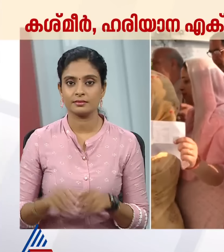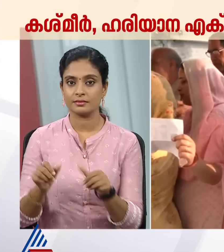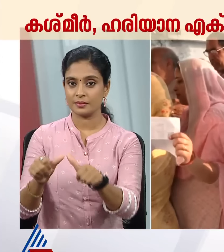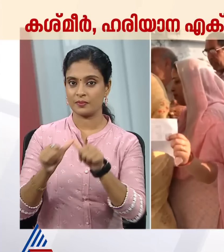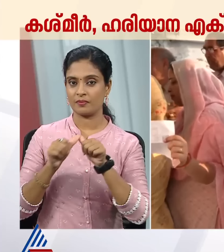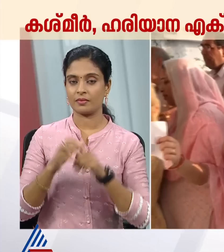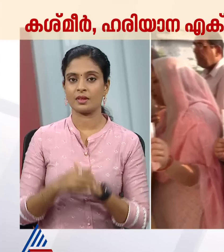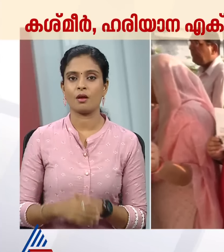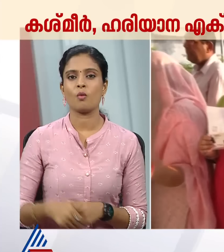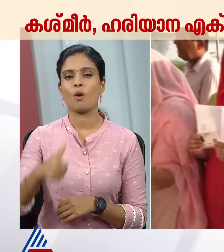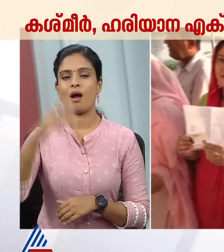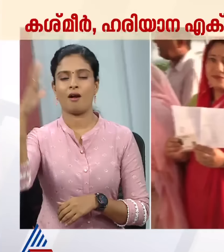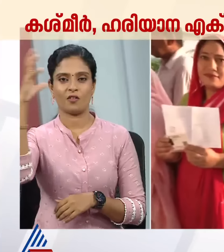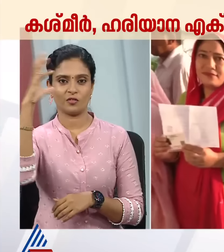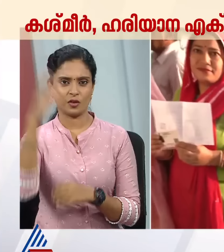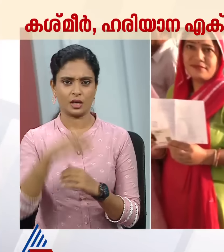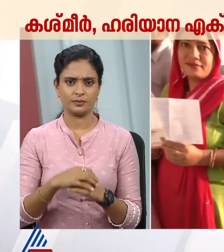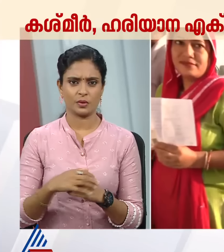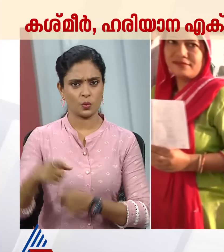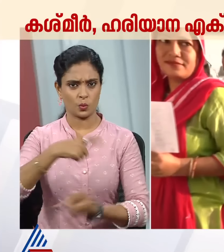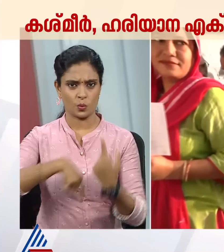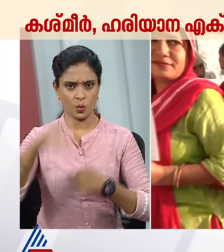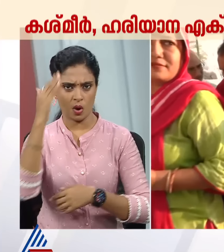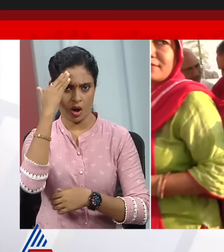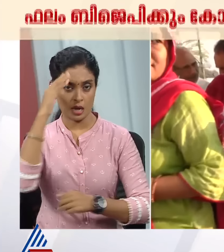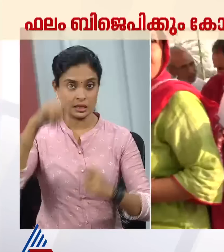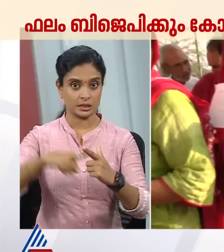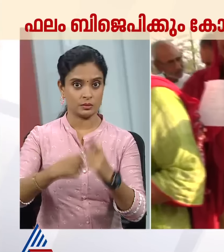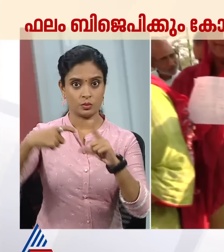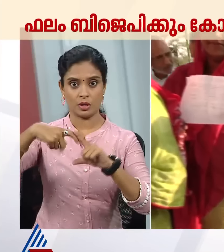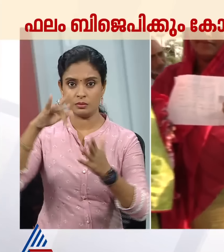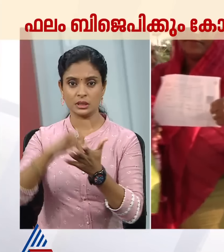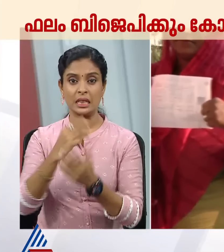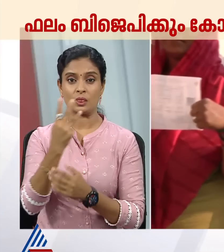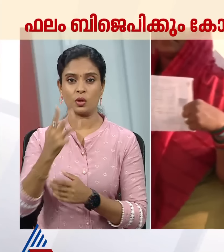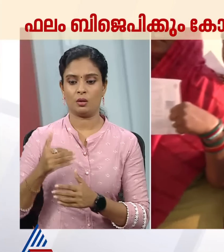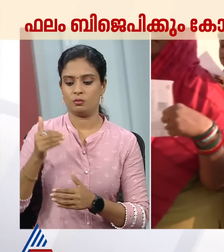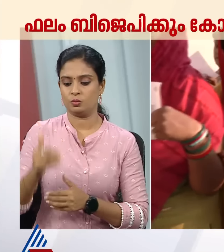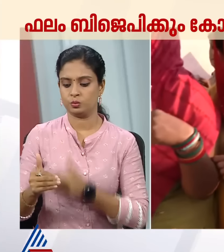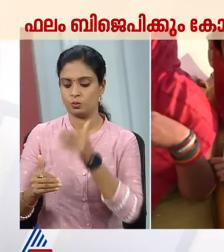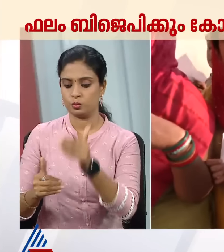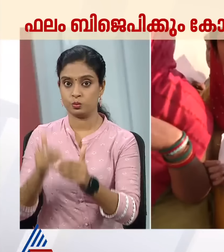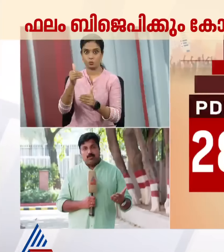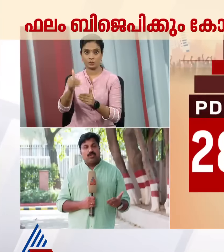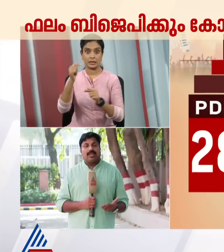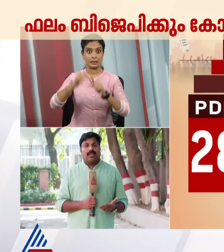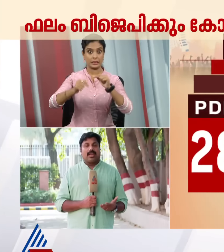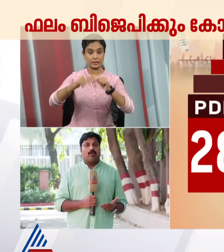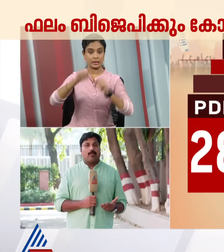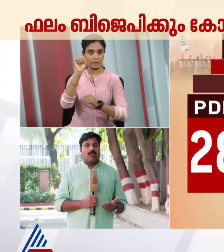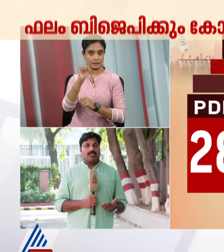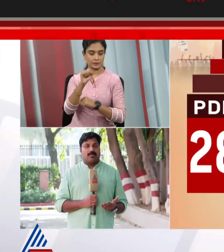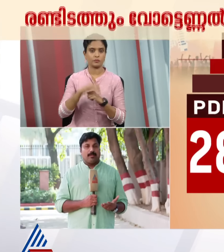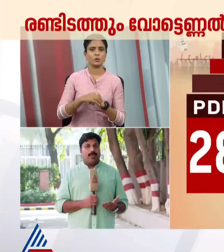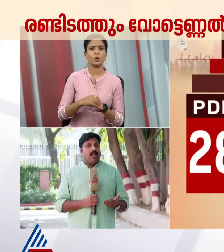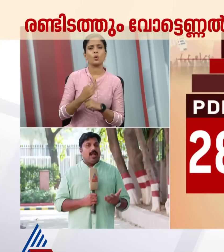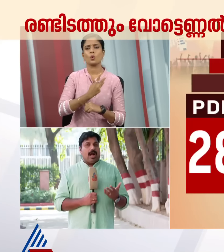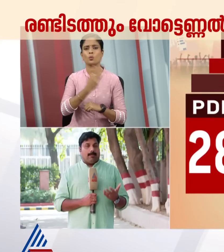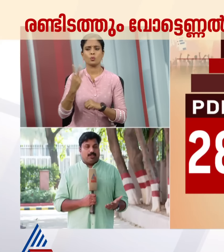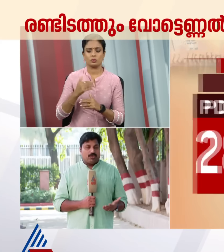ശാലിനി, ഗുഡ് ആഫ്റ്റർനൂൺ. നമുക്കറിയാം, കശ്മീരിൽ 3 ഘട്ടങ്ങളിലായിട്ടായിരുന്നു തെരഞ്ഞെടുപ്പ് നടന്നത്. ഏറ്റവും ഒടുവിൽ അവിടുത്തെ മൊത്തം ഈ 3 ഘട്ടങ്ങളിലായിട്ടുള്ള പോളിംഗ്